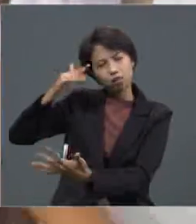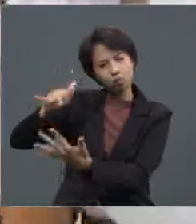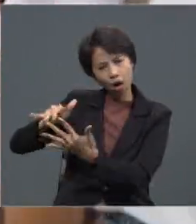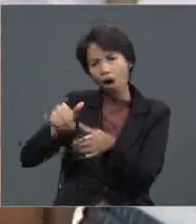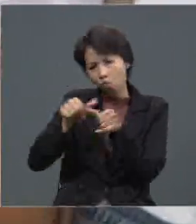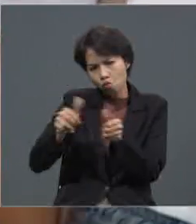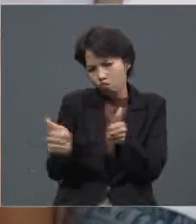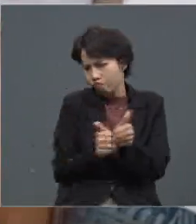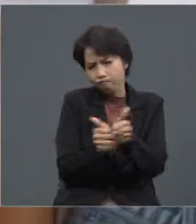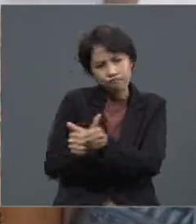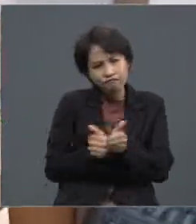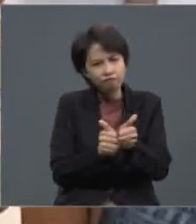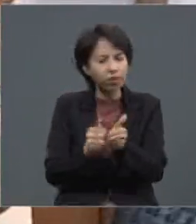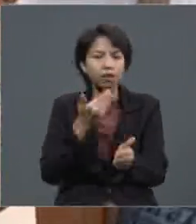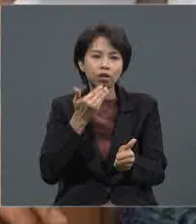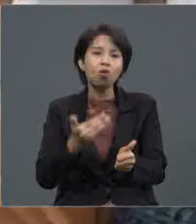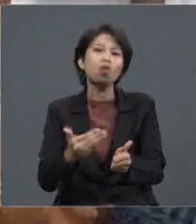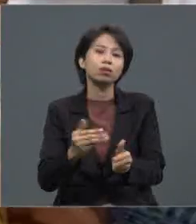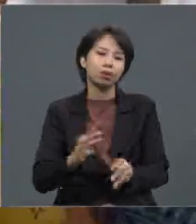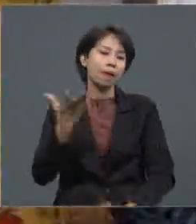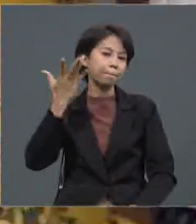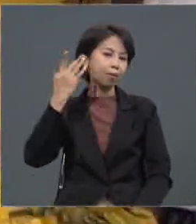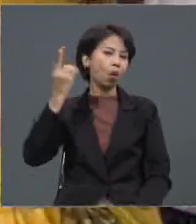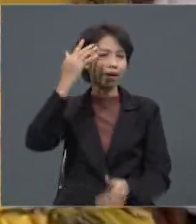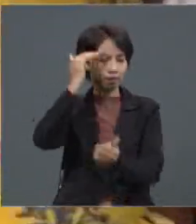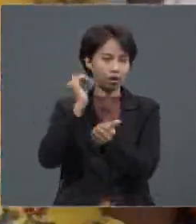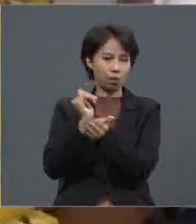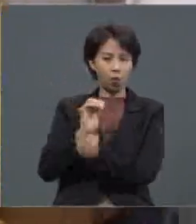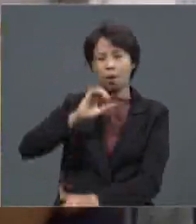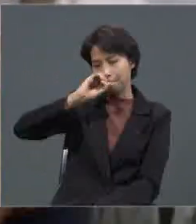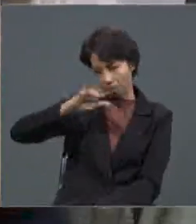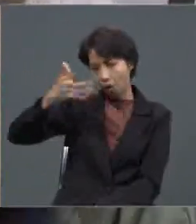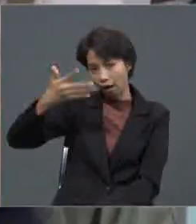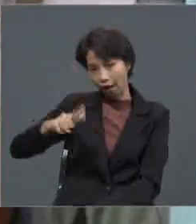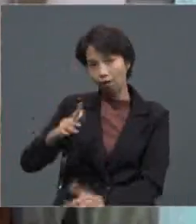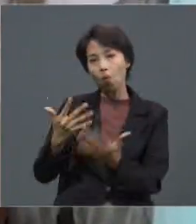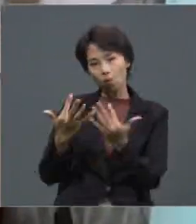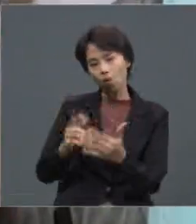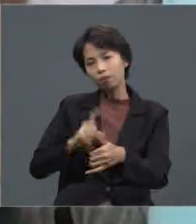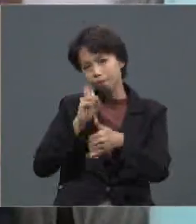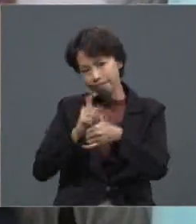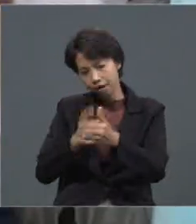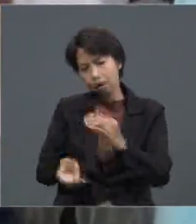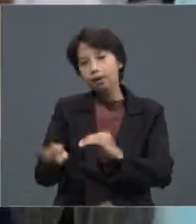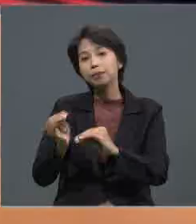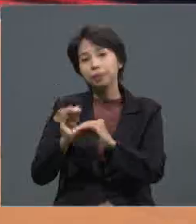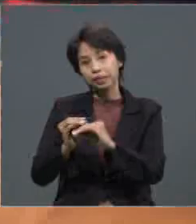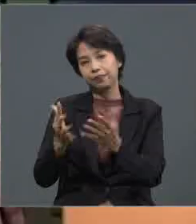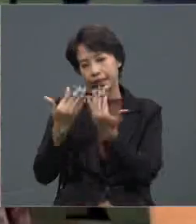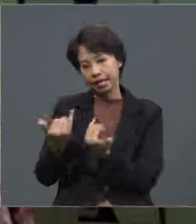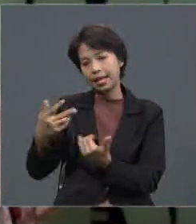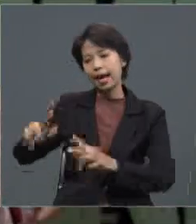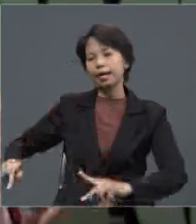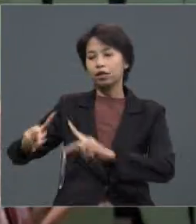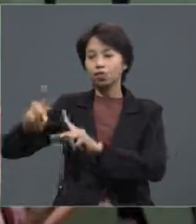าเหตุการณ์เมื่อวานนี้ก็ได้รับแจ้งจากตำรวจแล้วแต่ว่าในขั้นตอนต่อไปหากมีการสอบสวนขึ้นมาอีกทางกระทรวงพม.เนี่ยก็จะเข้าร่